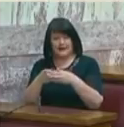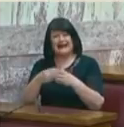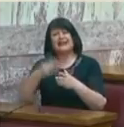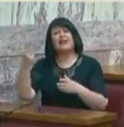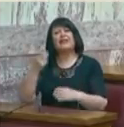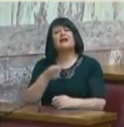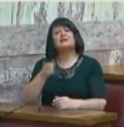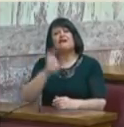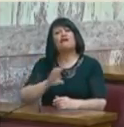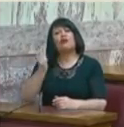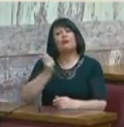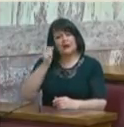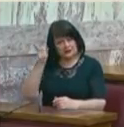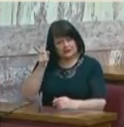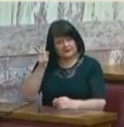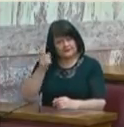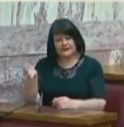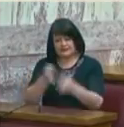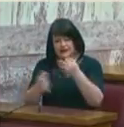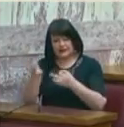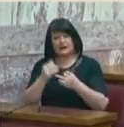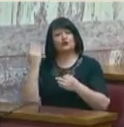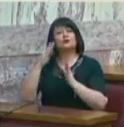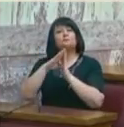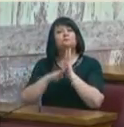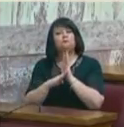τόνιζαν ότι το πρόγραμμα τότε είχε βγει